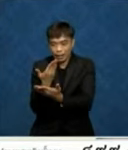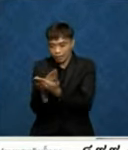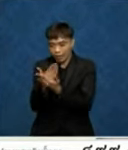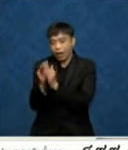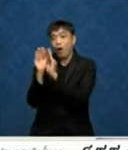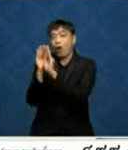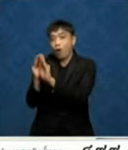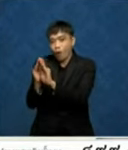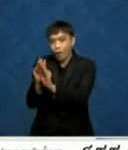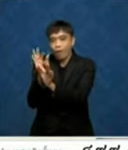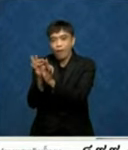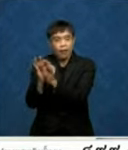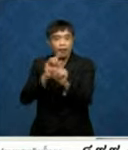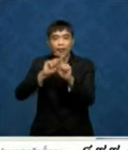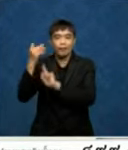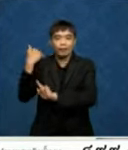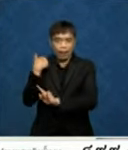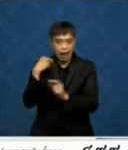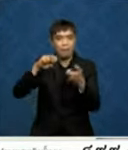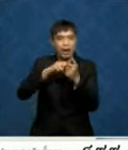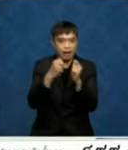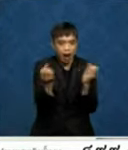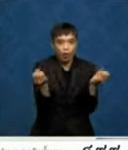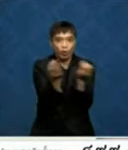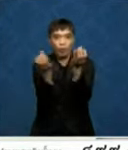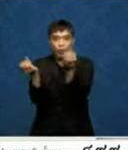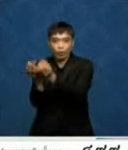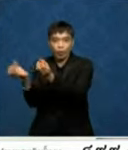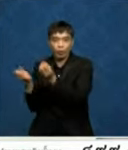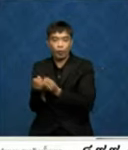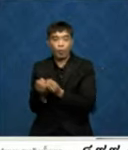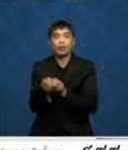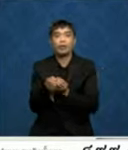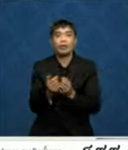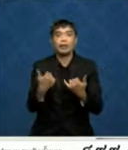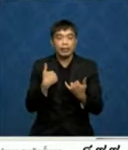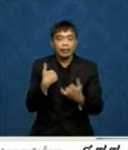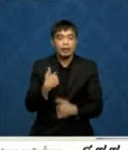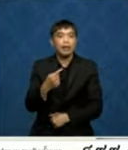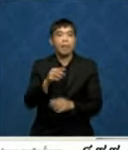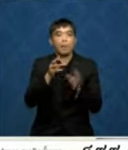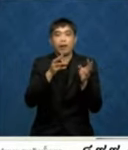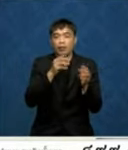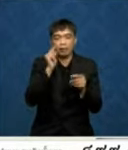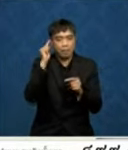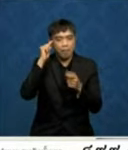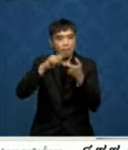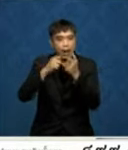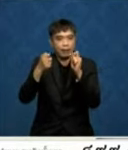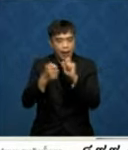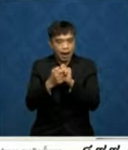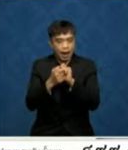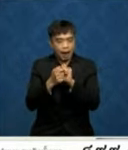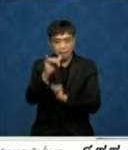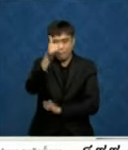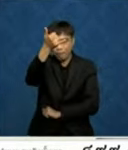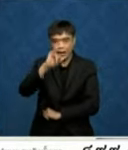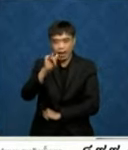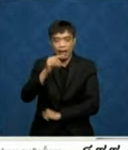กว้างทั้งหมดนี้เป็นเพียงการวาดภาพคร่าวๆและหวังว่าจะไม่เกิดขึ้นในอนาค